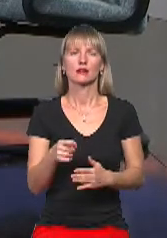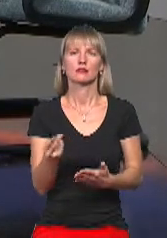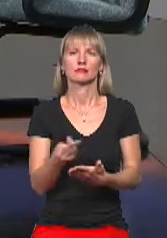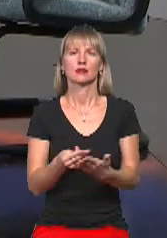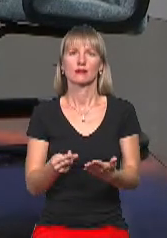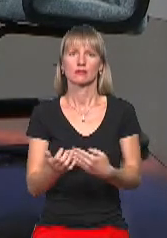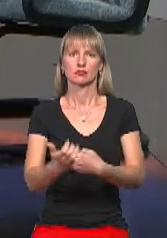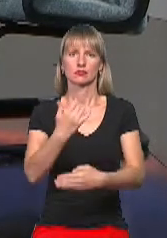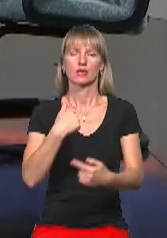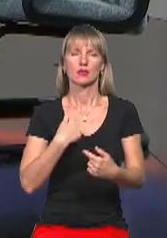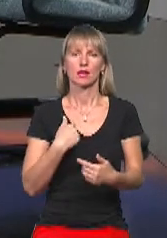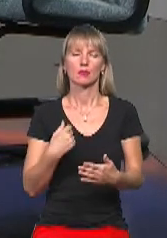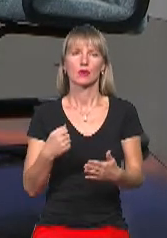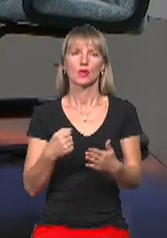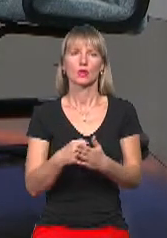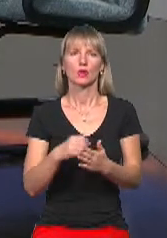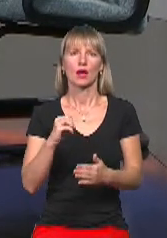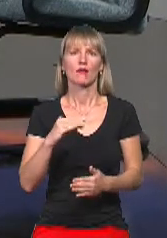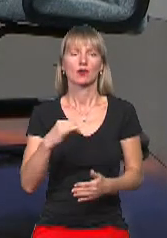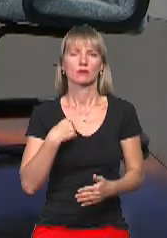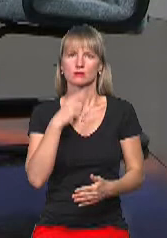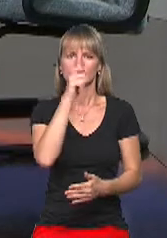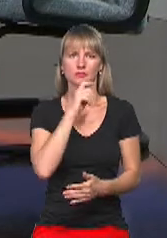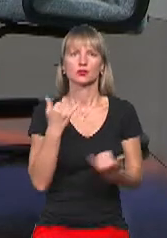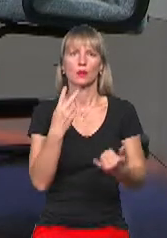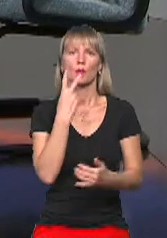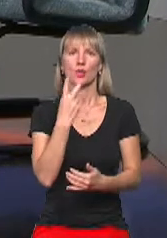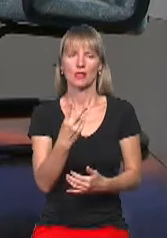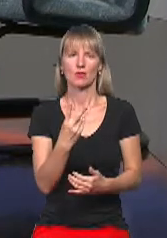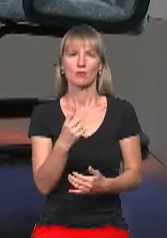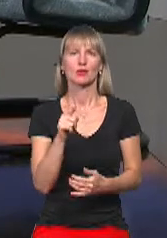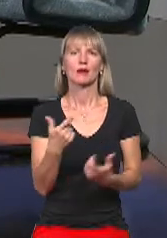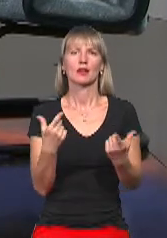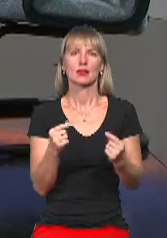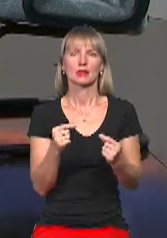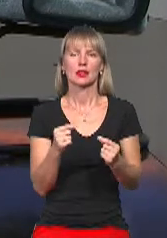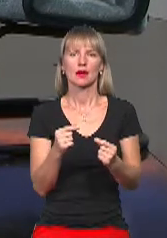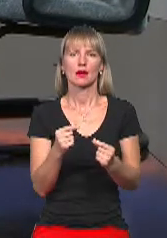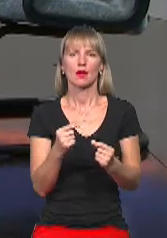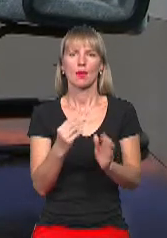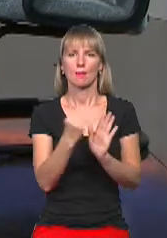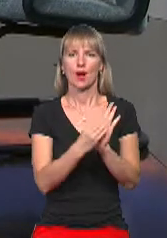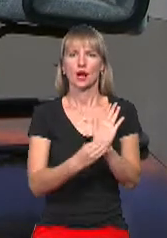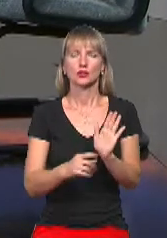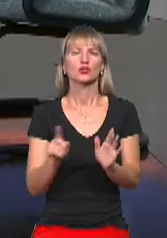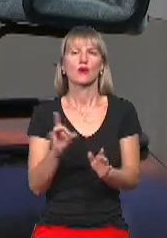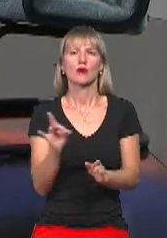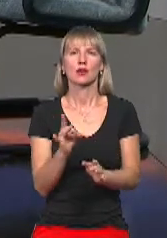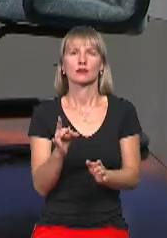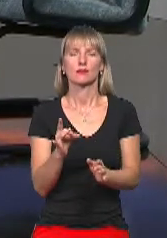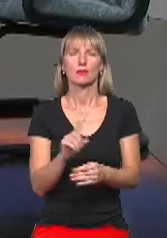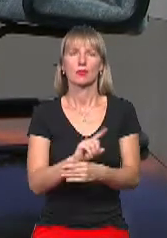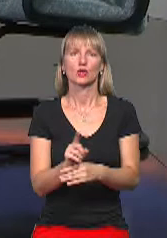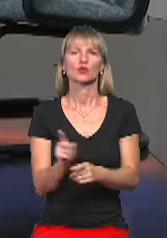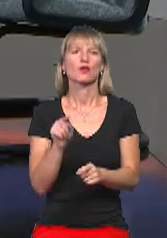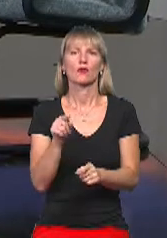ви надіслали нам для ефіру, мені не дуже було зрозуміло. Зараз я думаю, що ми їх подивимося, там, де показники, те, що вимірювалося, як воно,